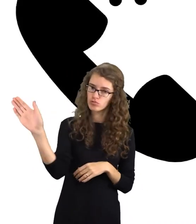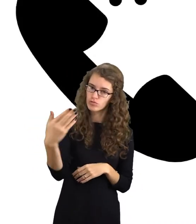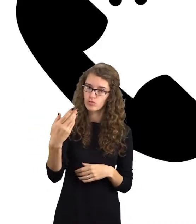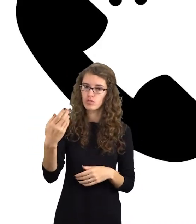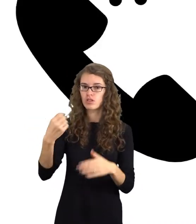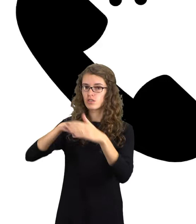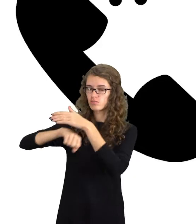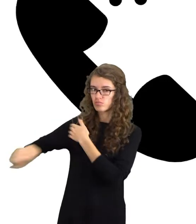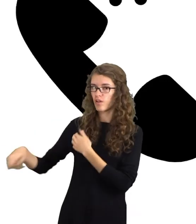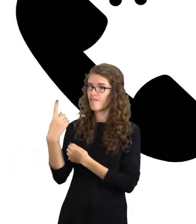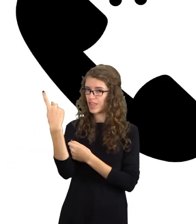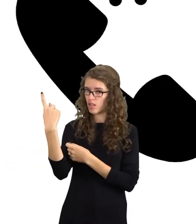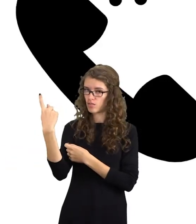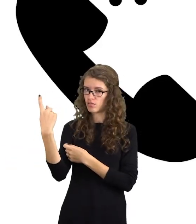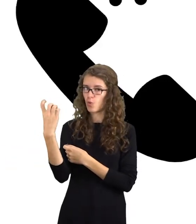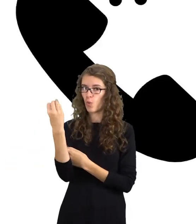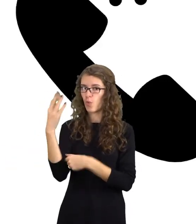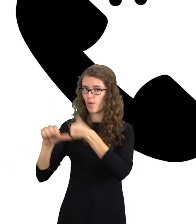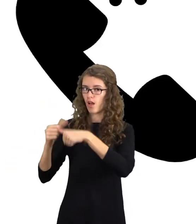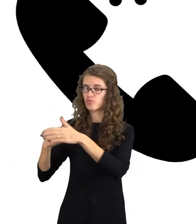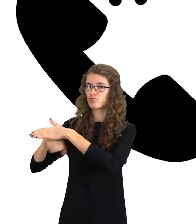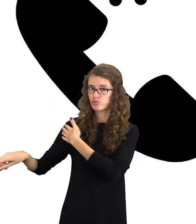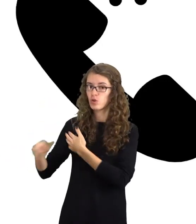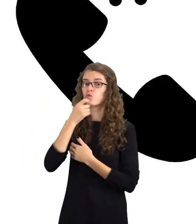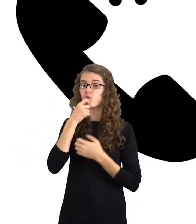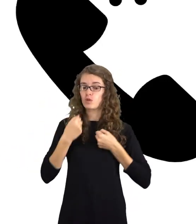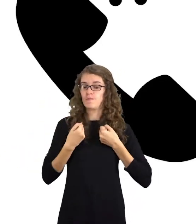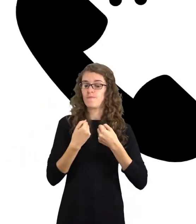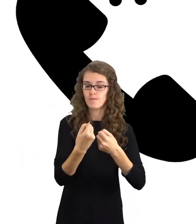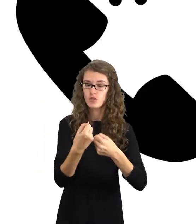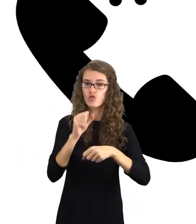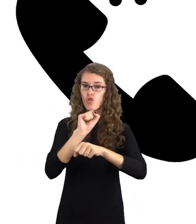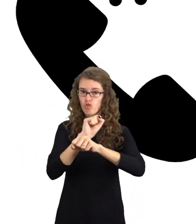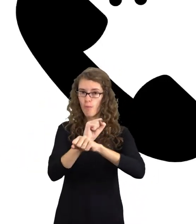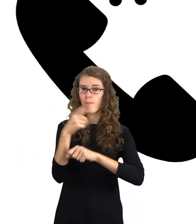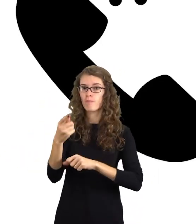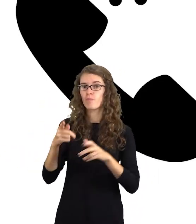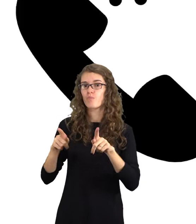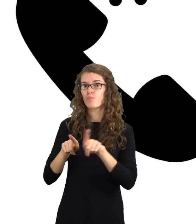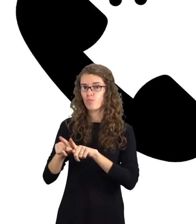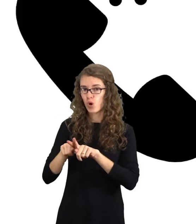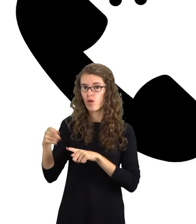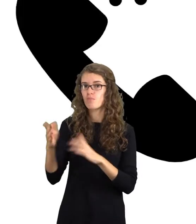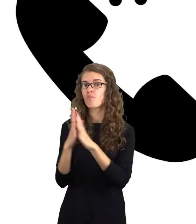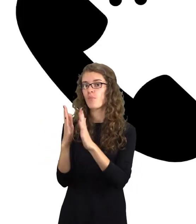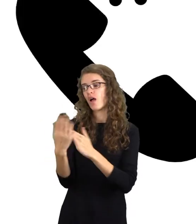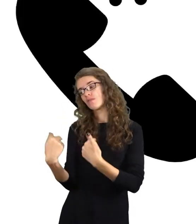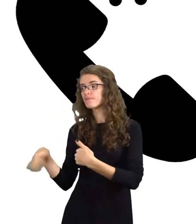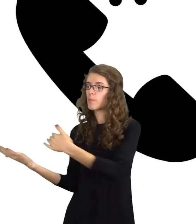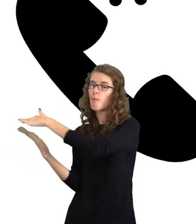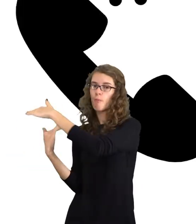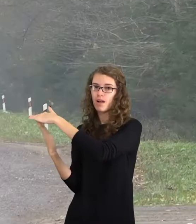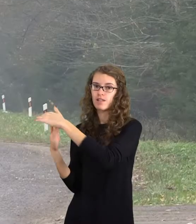veidą, mama jį vieną išvarė iš automobilio, o šiek tiek pavažiavus jaunesnio vaiko buvo paprašyta parvesti brolį. Tačiau automobilį